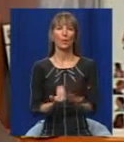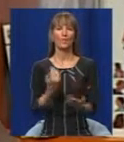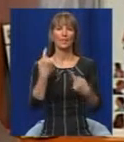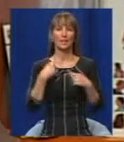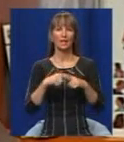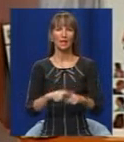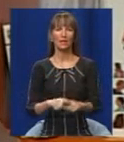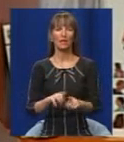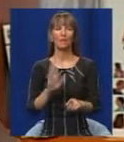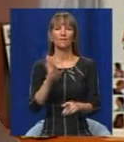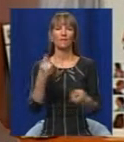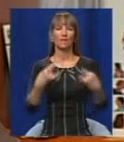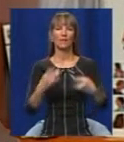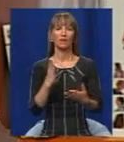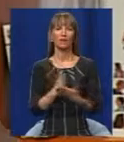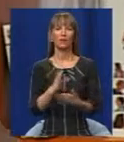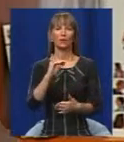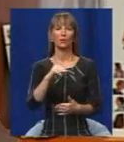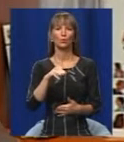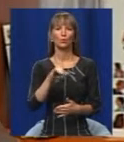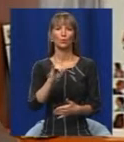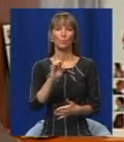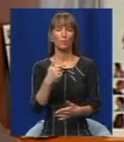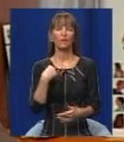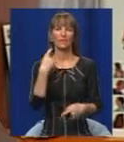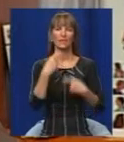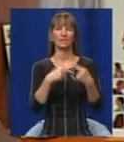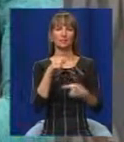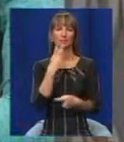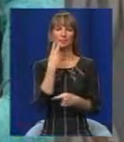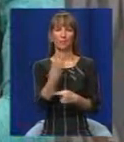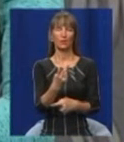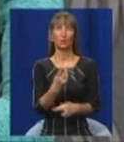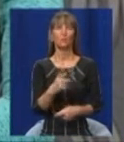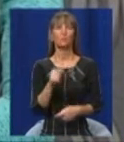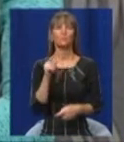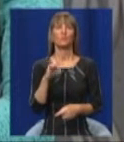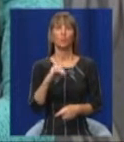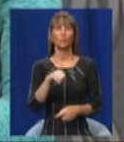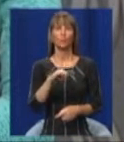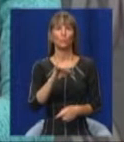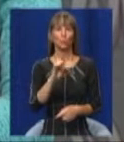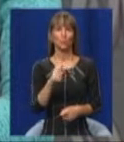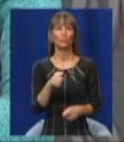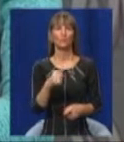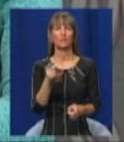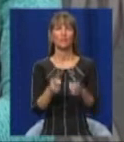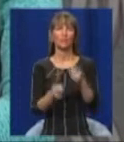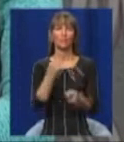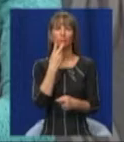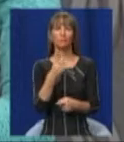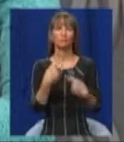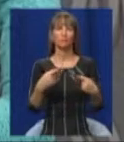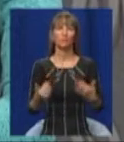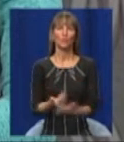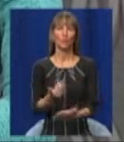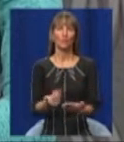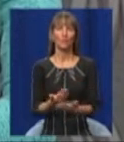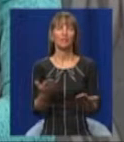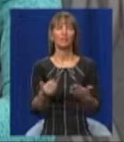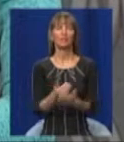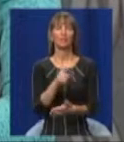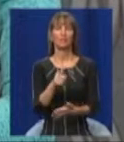в телевізорі є одразу же YouTube, і я там завжди сиджу. Тобто в Ютубі ти також іноді переглядаєш оці всякі певні якісь новини. А які